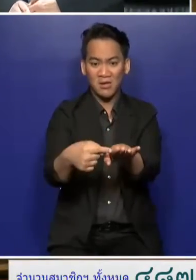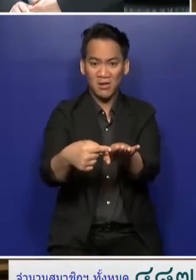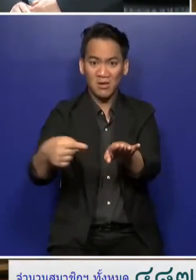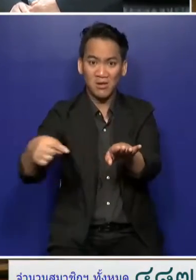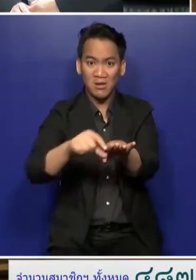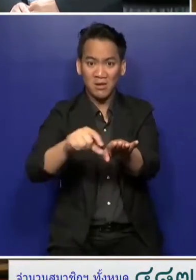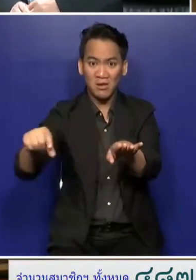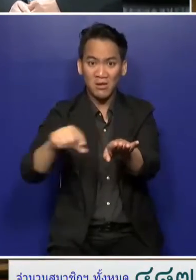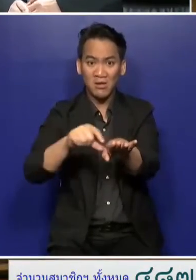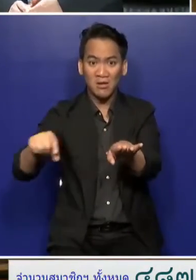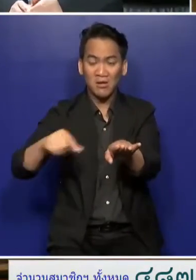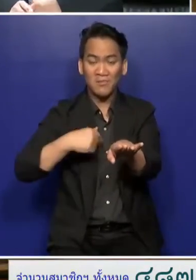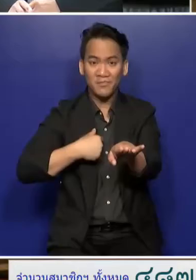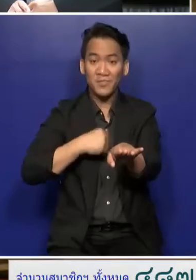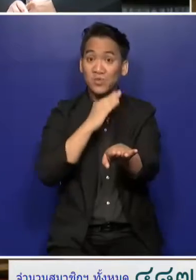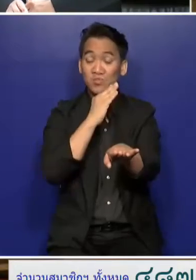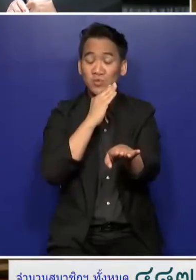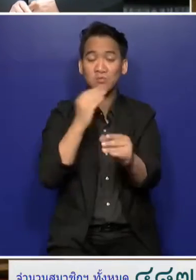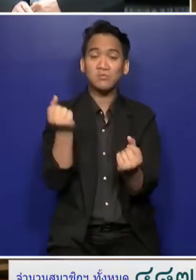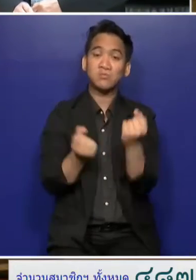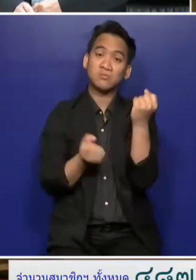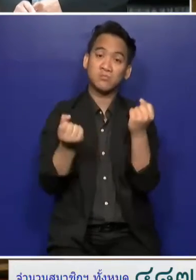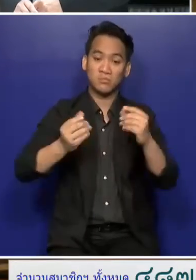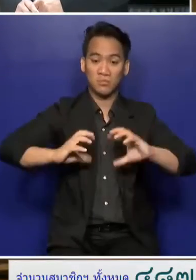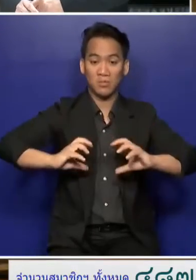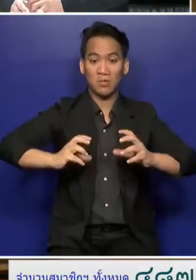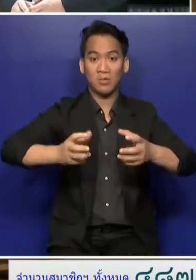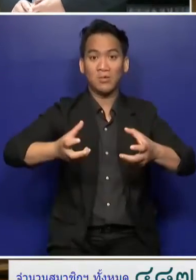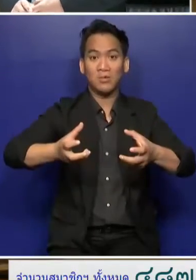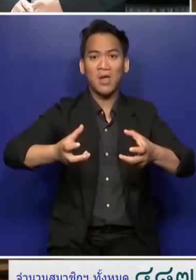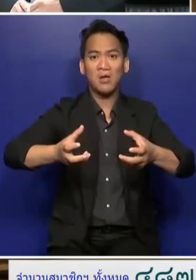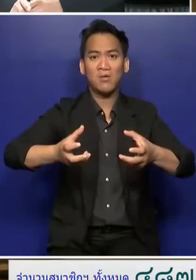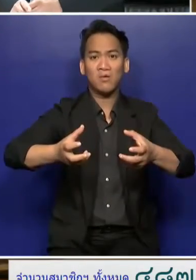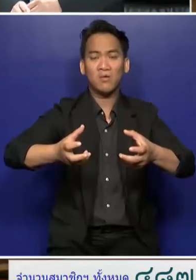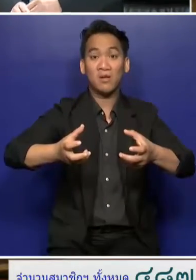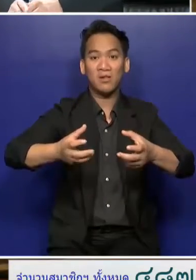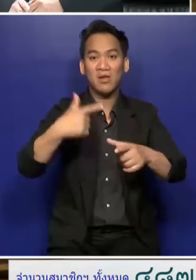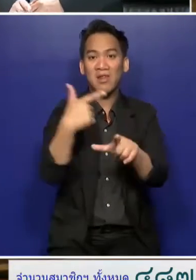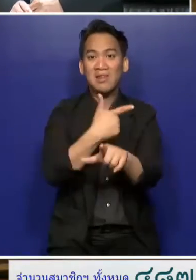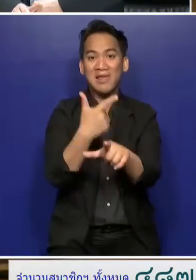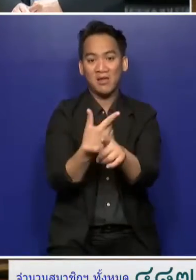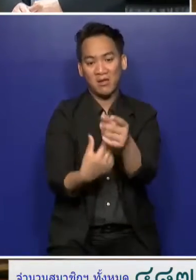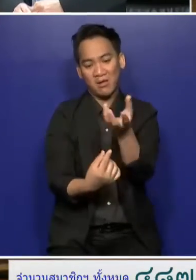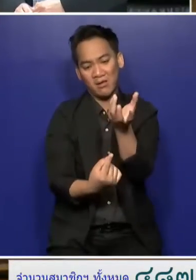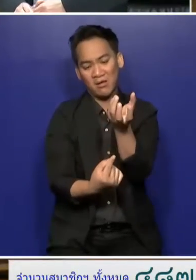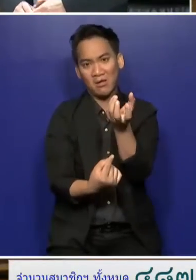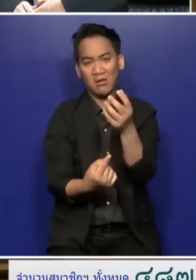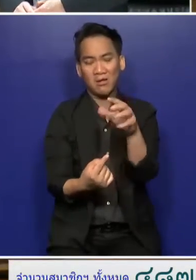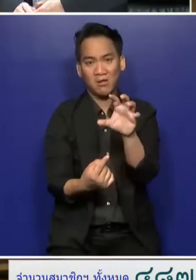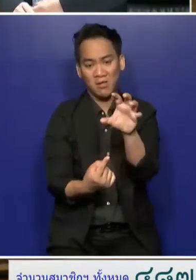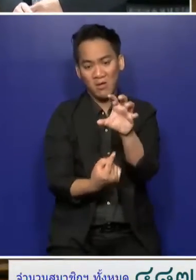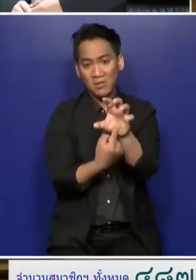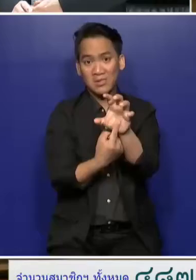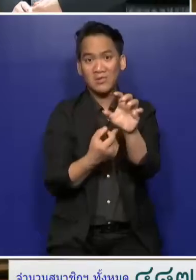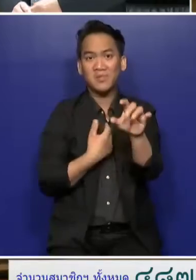นต์ของประชาชนให้เกิดความเสียหายและยังทำให้เกิดอุบัติเหตุเป็นประจำ